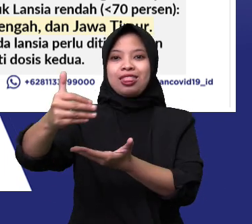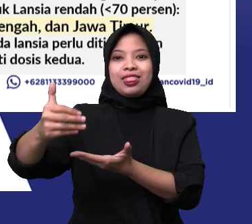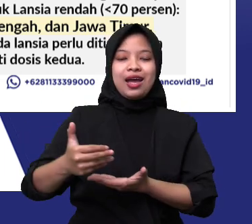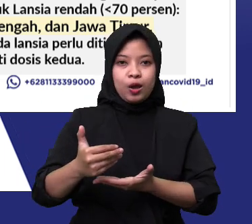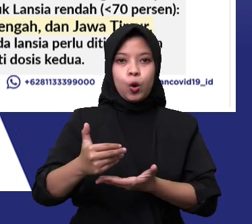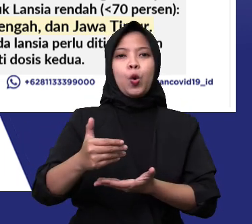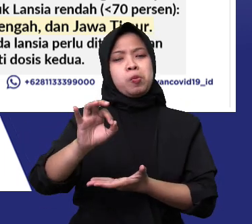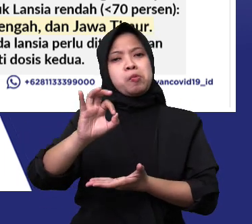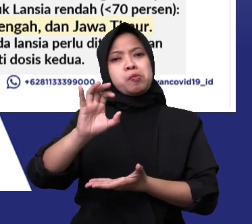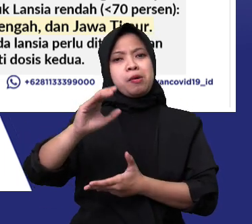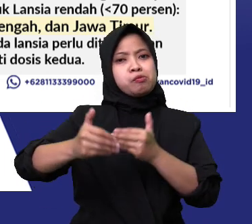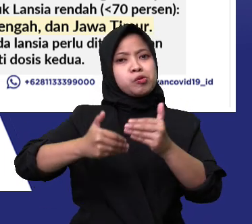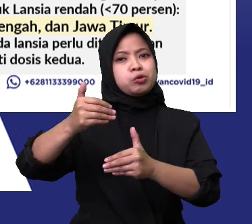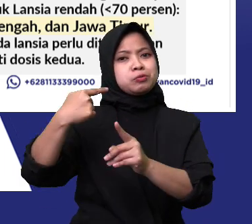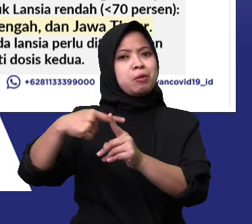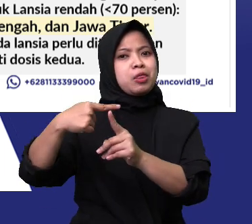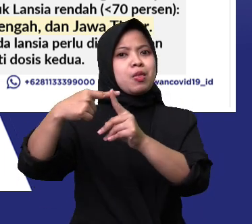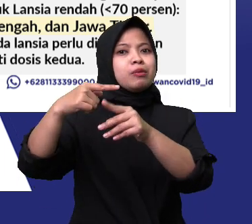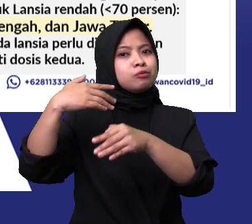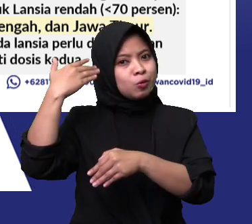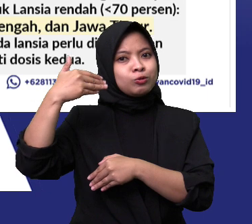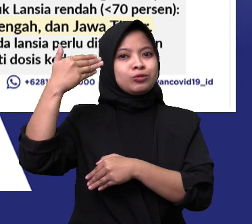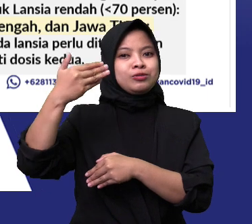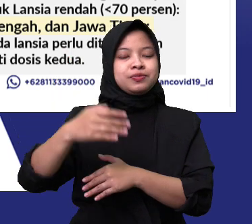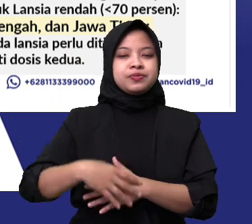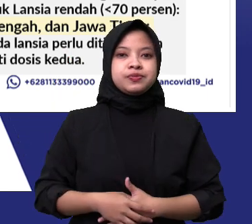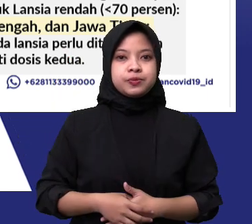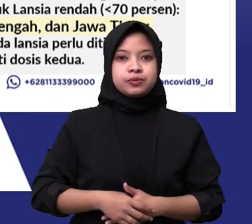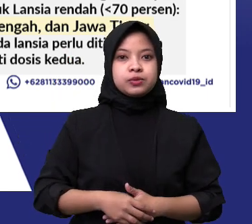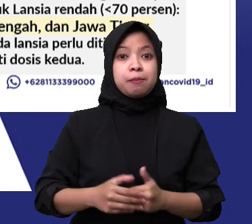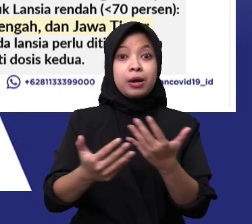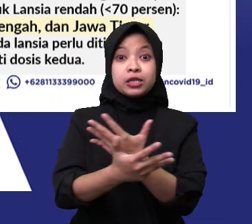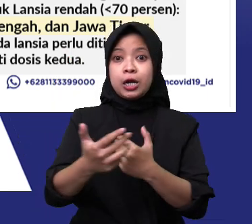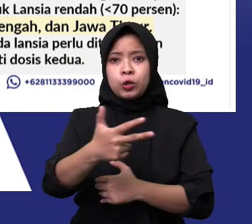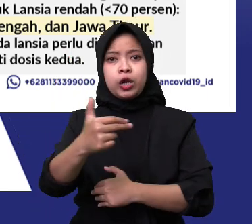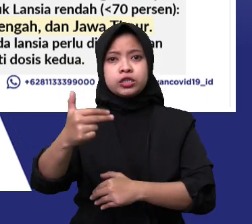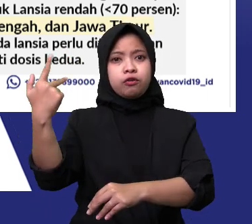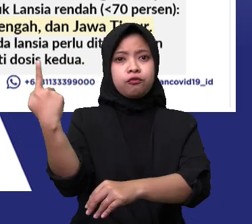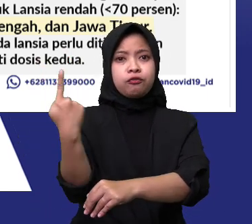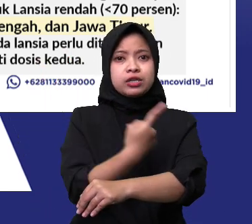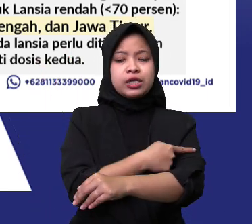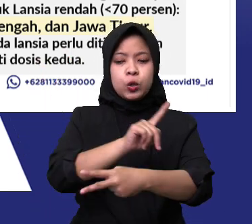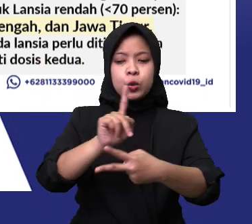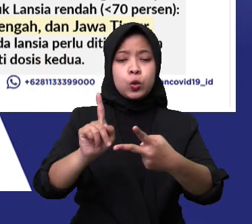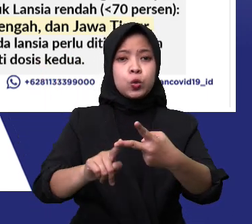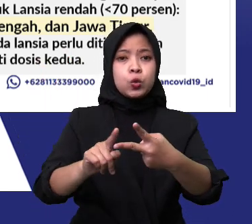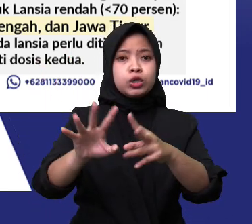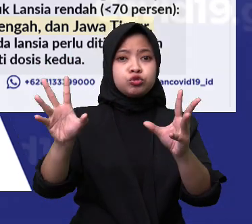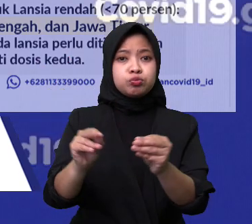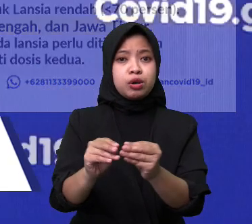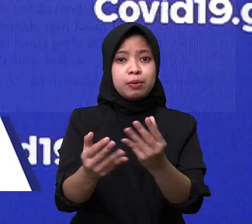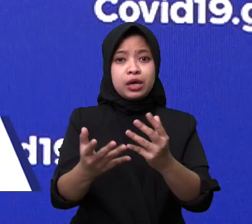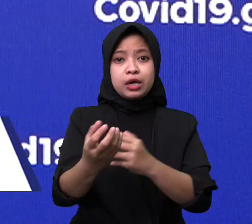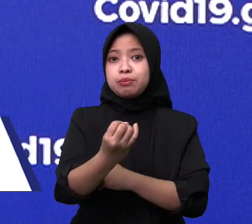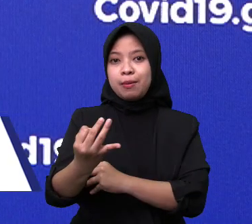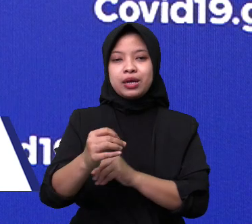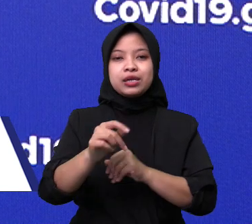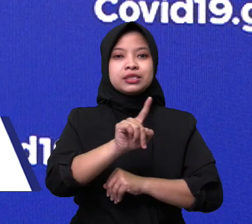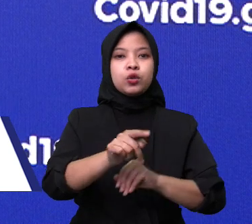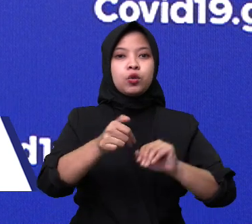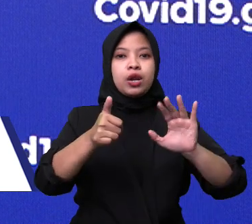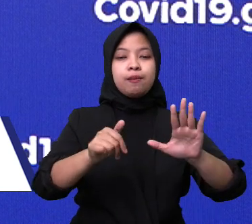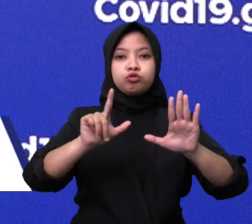persentase ini harus terus ditingkatkan. Sejauh ini jumlah penduduk yang telah divaksinasi dosis kedua adalah